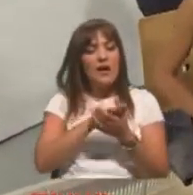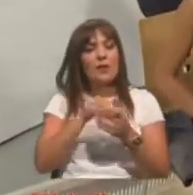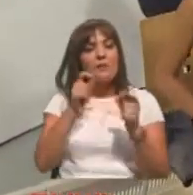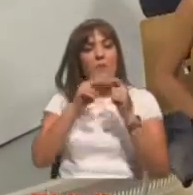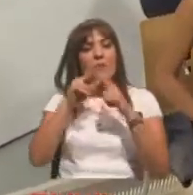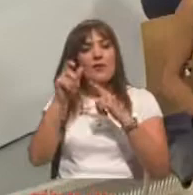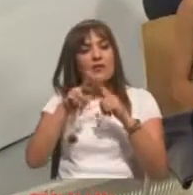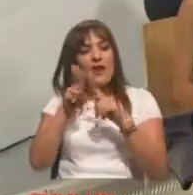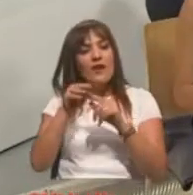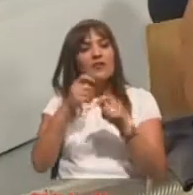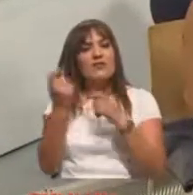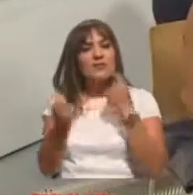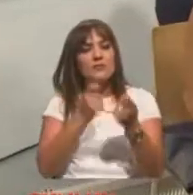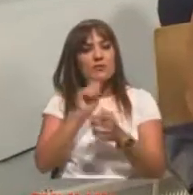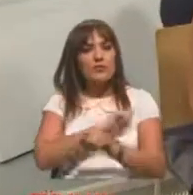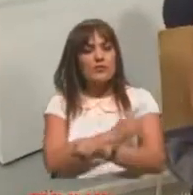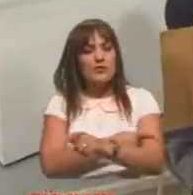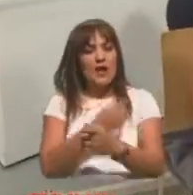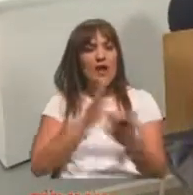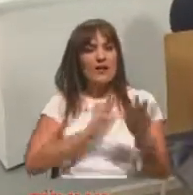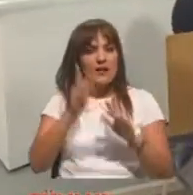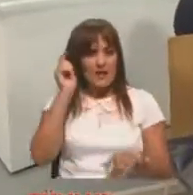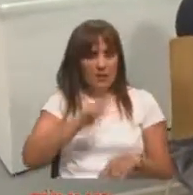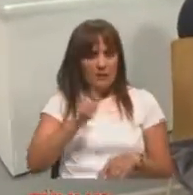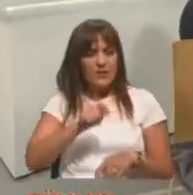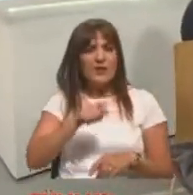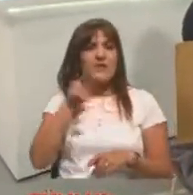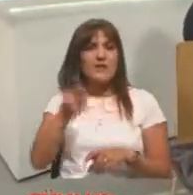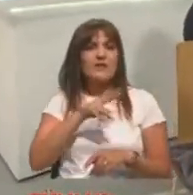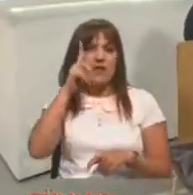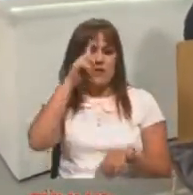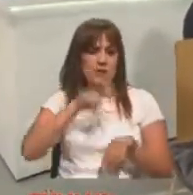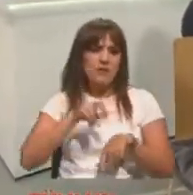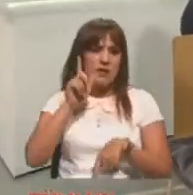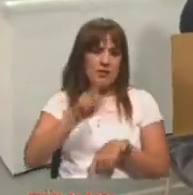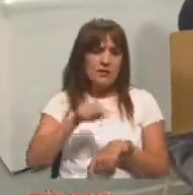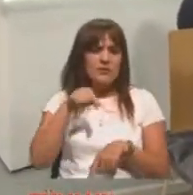güçlendirecek hareketleri yaptığında ikisini de hatırlamalısın. Şimdi bunu çıkarttım.